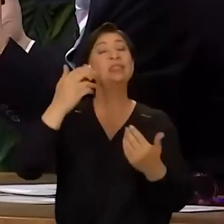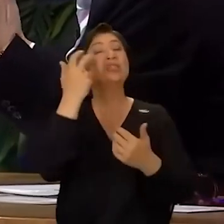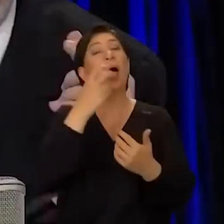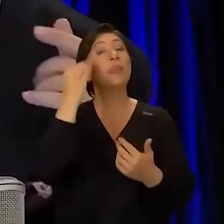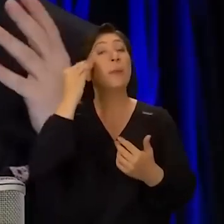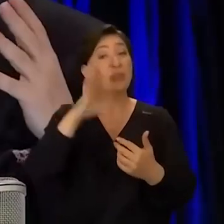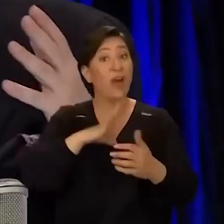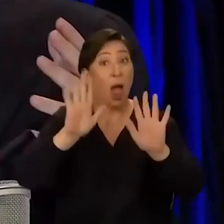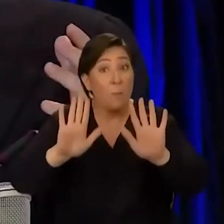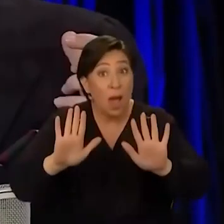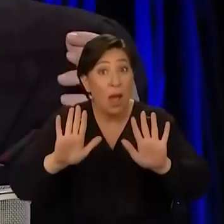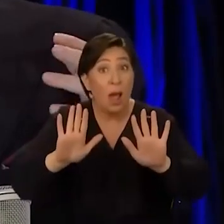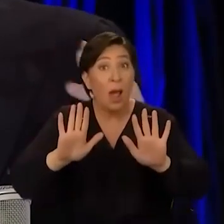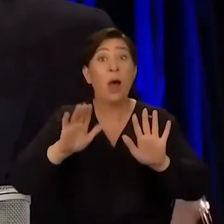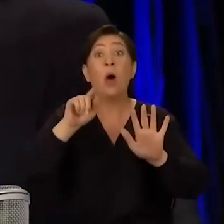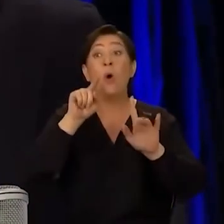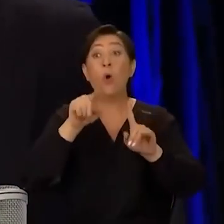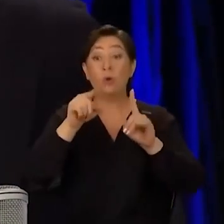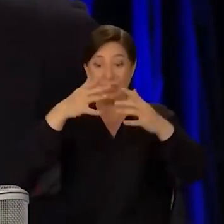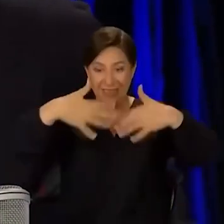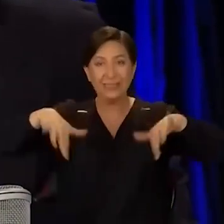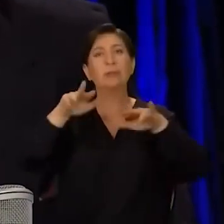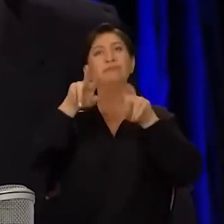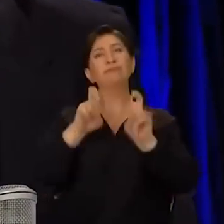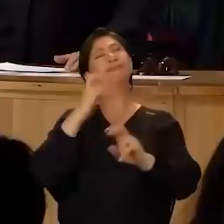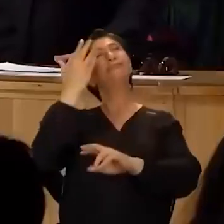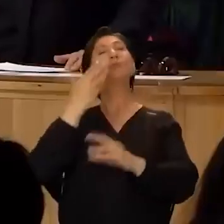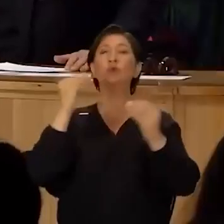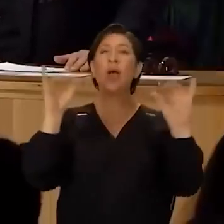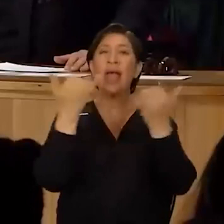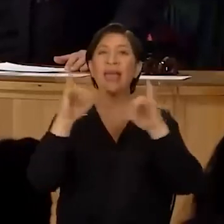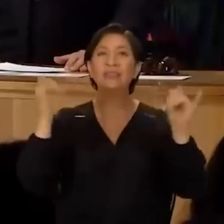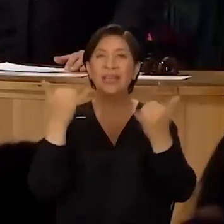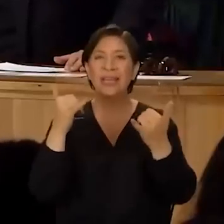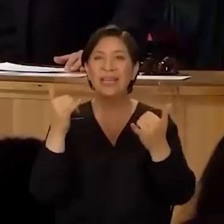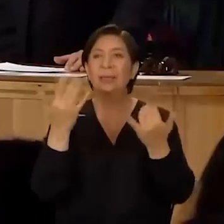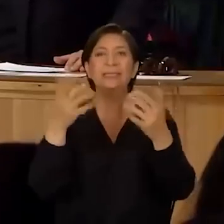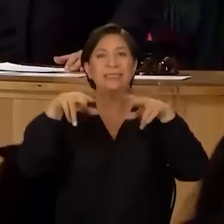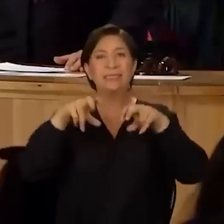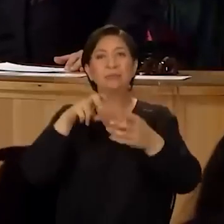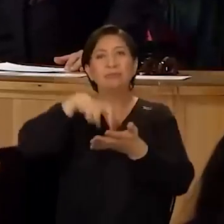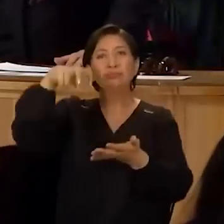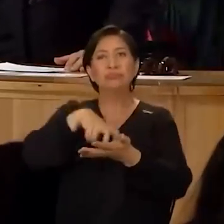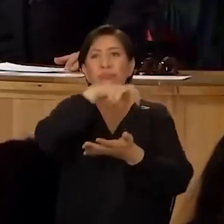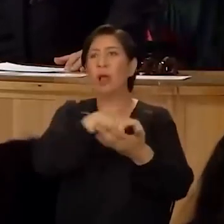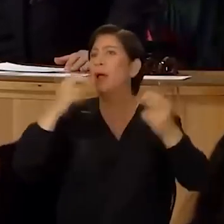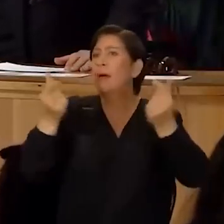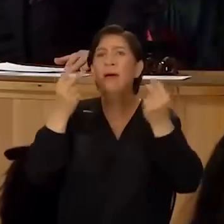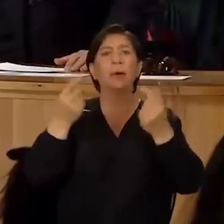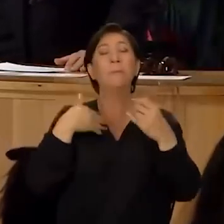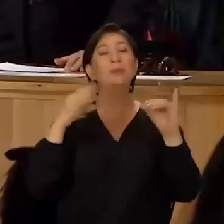anlamlı şarkılar var ama onun sahnedeyiz demek çok eğlenceli sahnede zıpzıp bir kadın